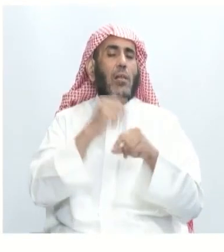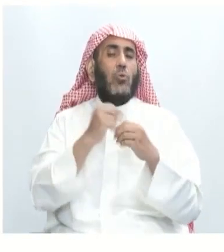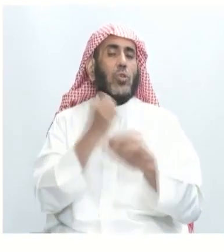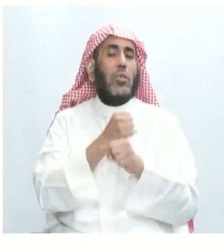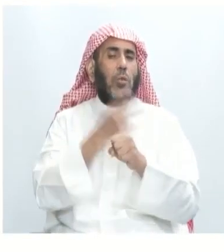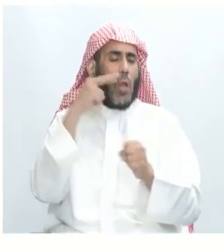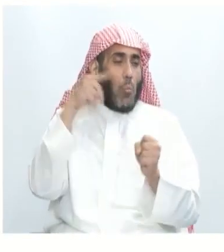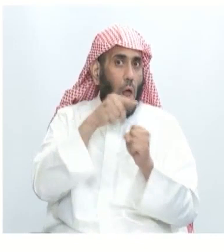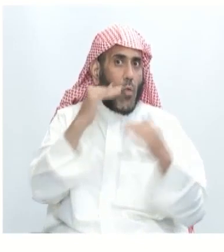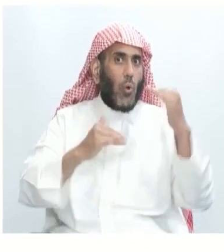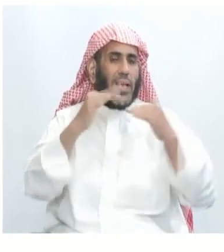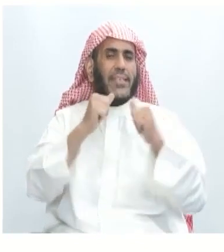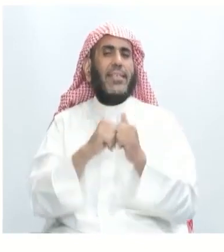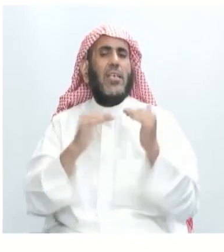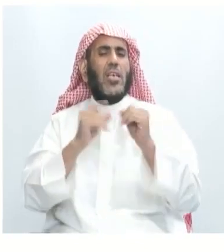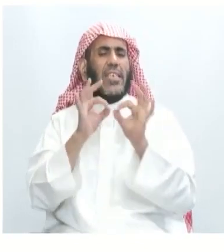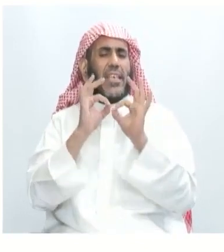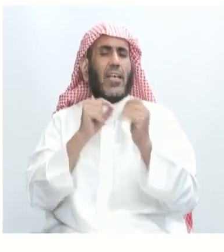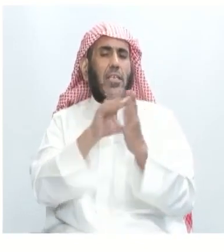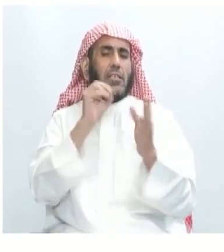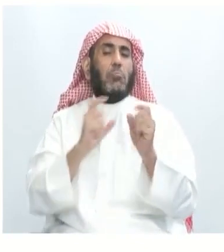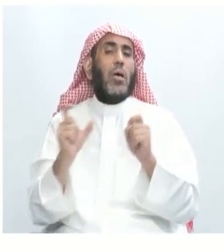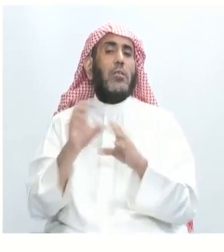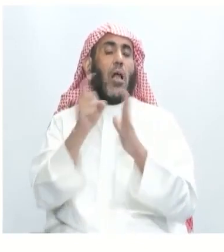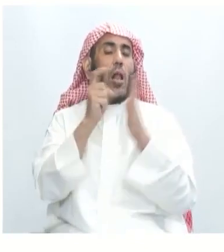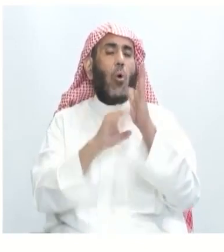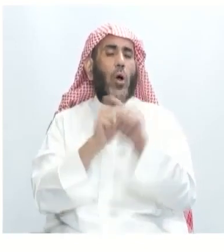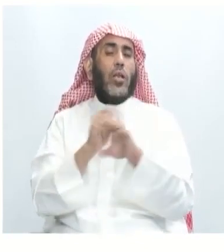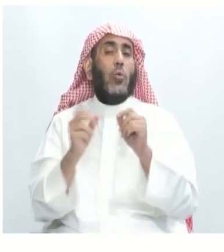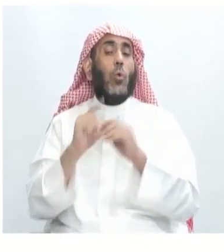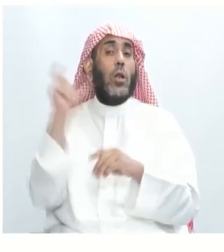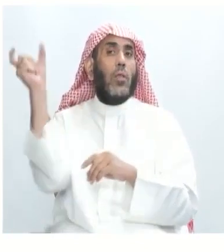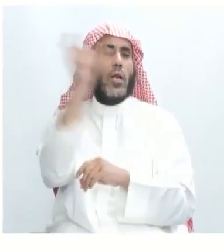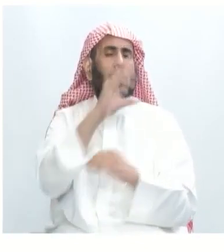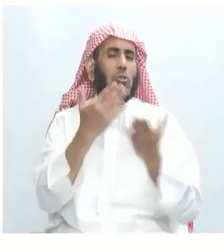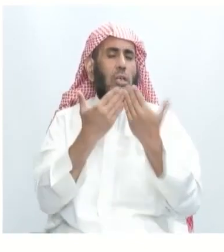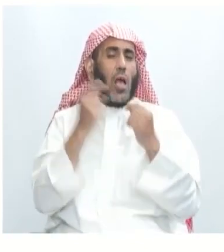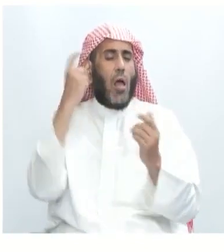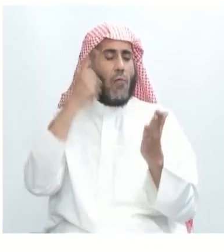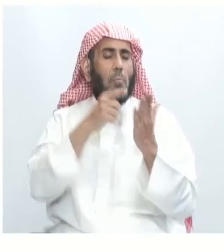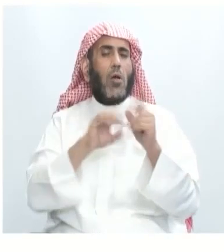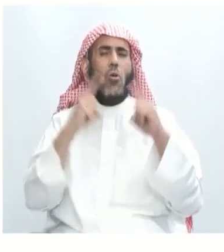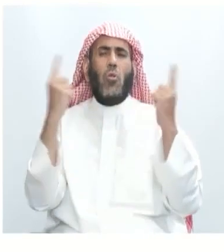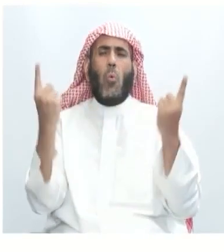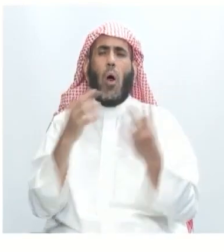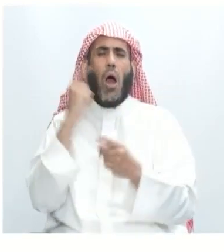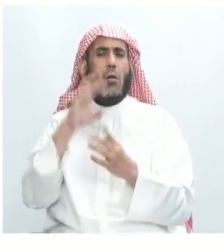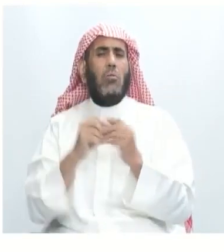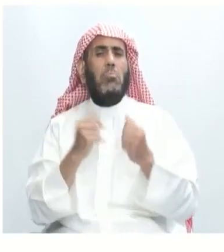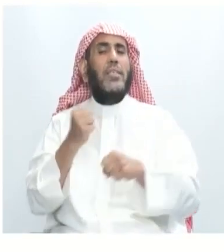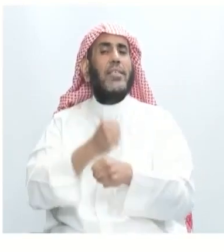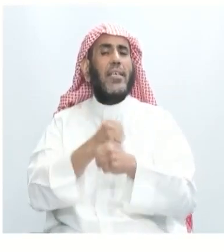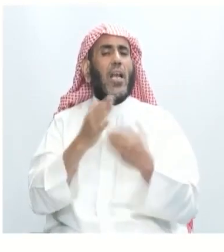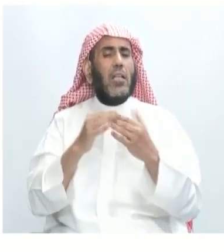على الملاحظه والقياس والقياسات دقيقه لاستنباط القوانين واصول النظريات التي تساعدنا على فهم هذه الظواهر الطبيعيه ومن ثم تسخيرها لخدمه الانسان